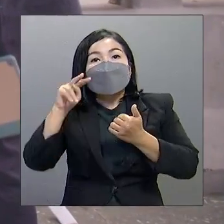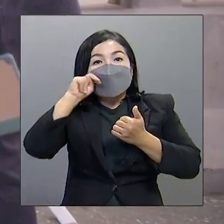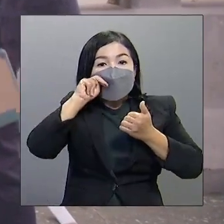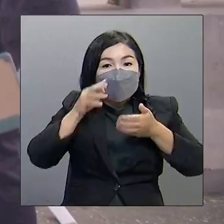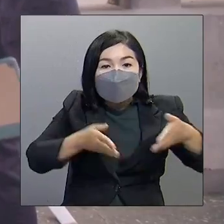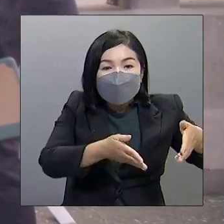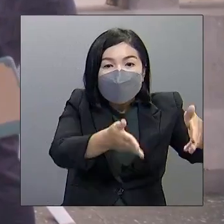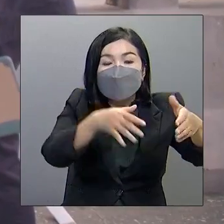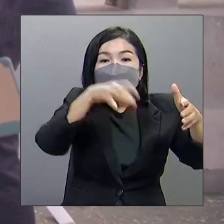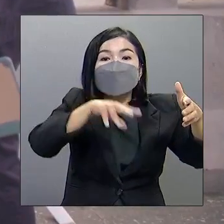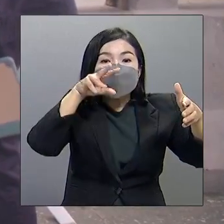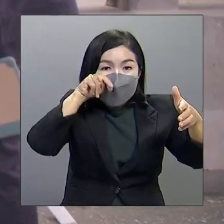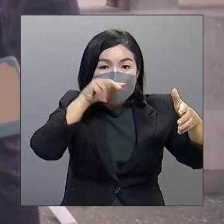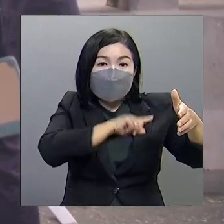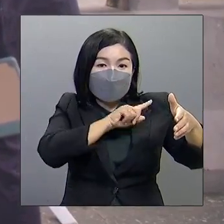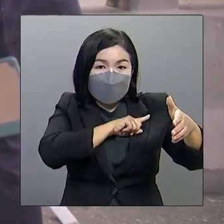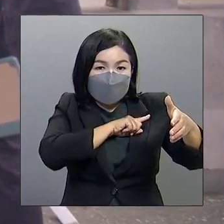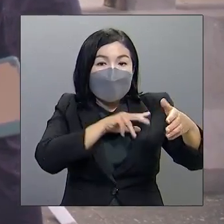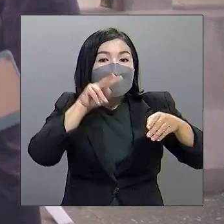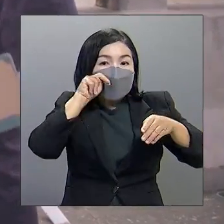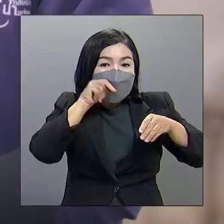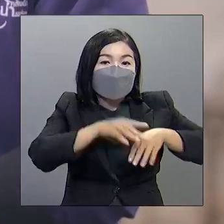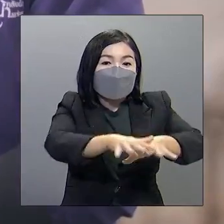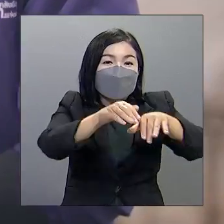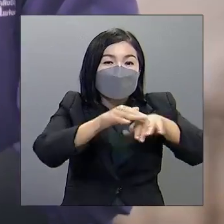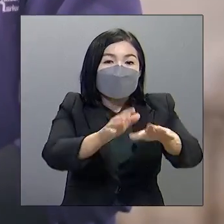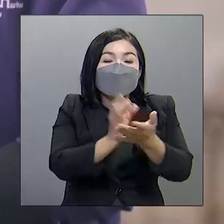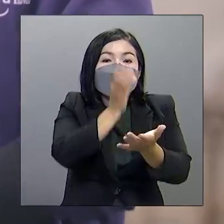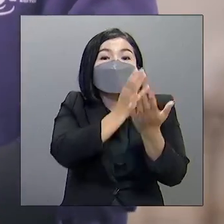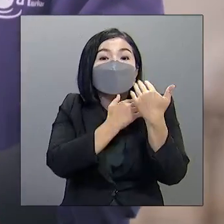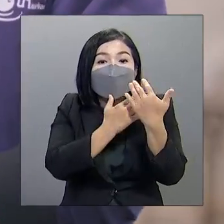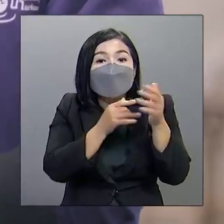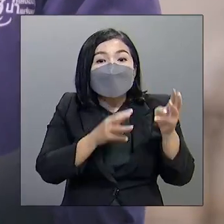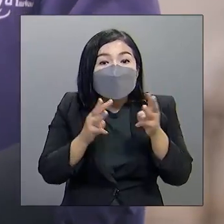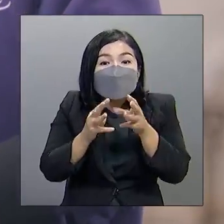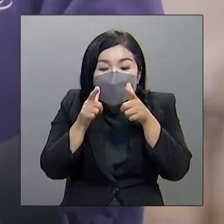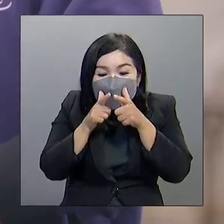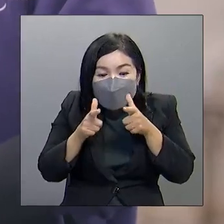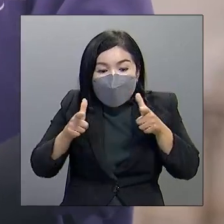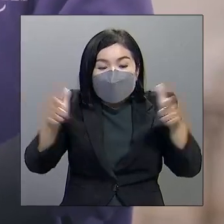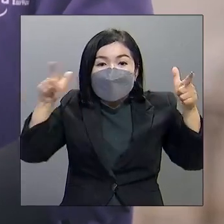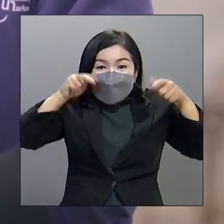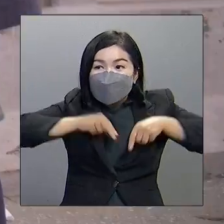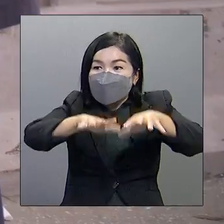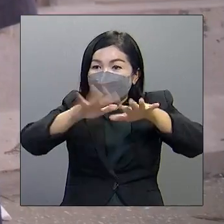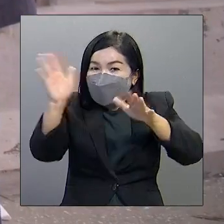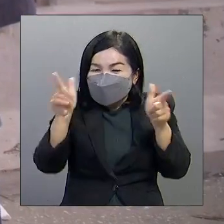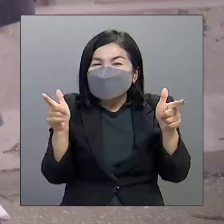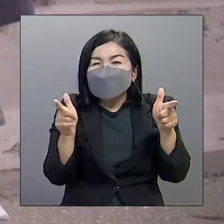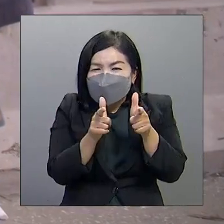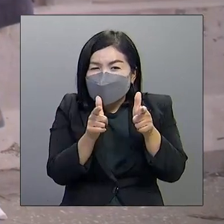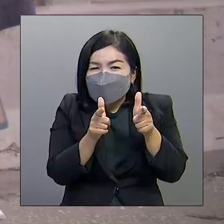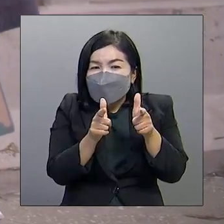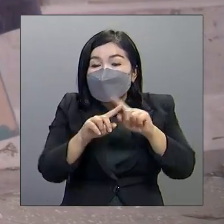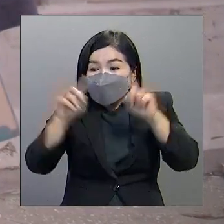ในระบบชลประทานเราใช้ในการส่งน้ำเข้าไปสู่ระบบชลประทานเราไม่ได้ออกแบบมาให้มันเป็นคลองใหญ่ๆใช้สำหรับการระบายน้ำนะครับแต่พอถึ